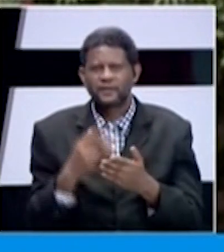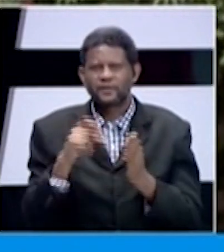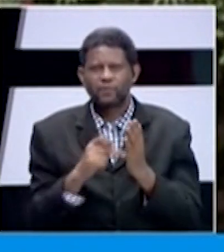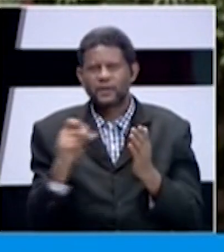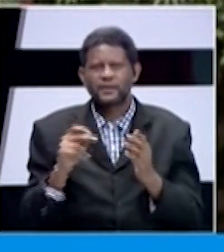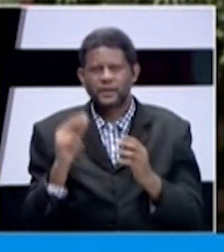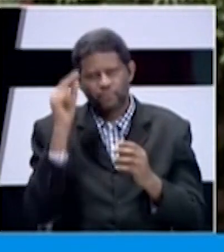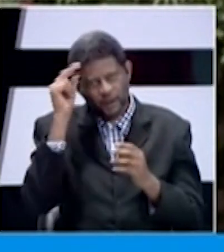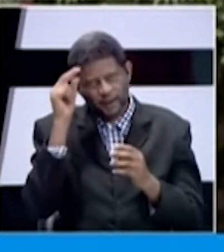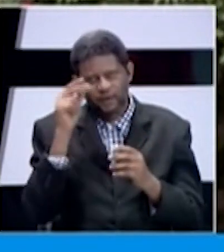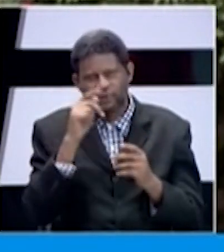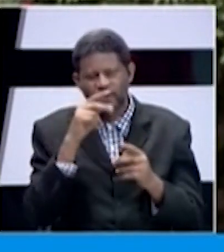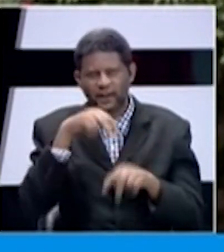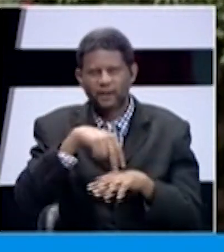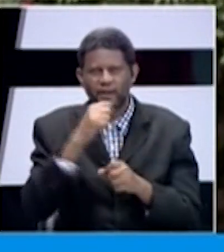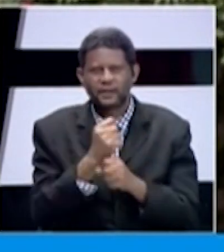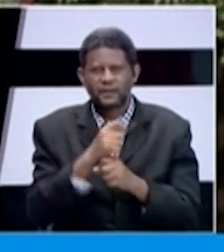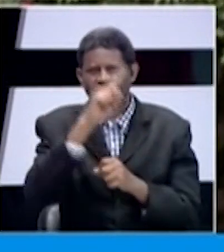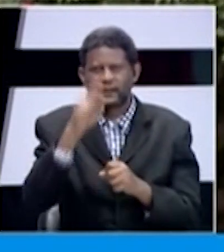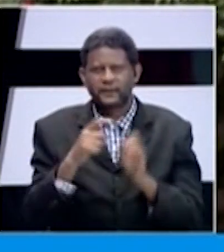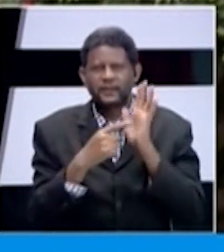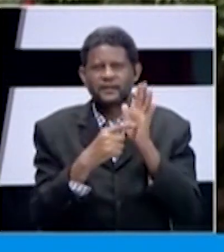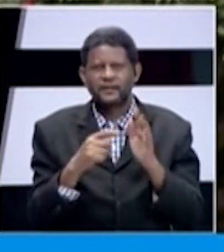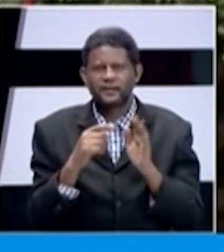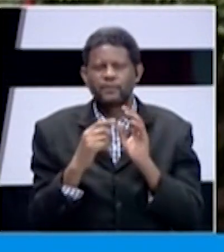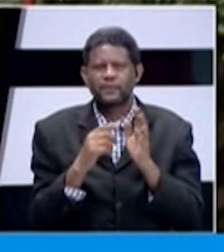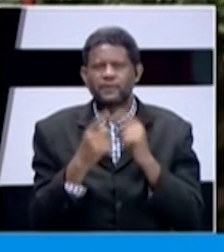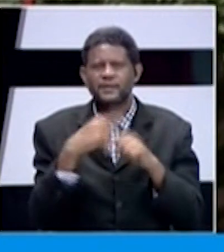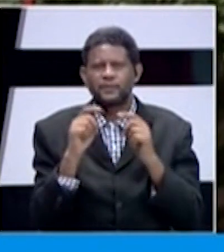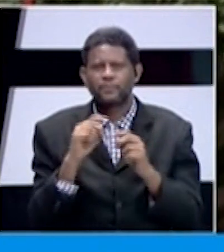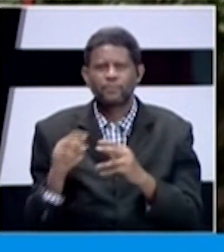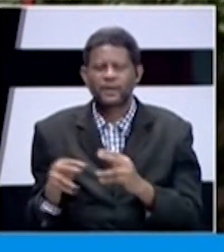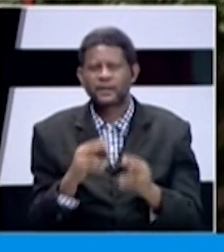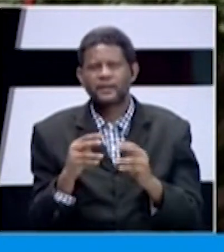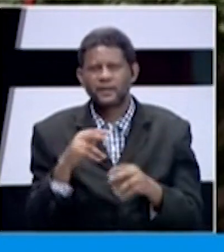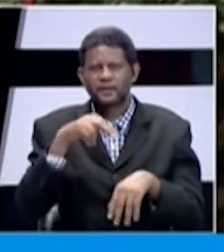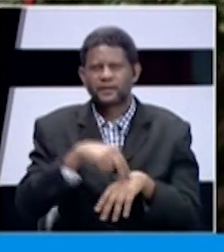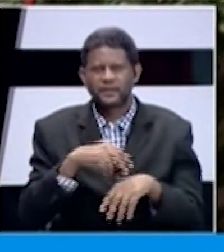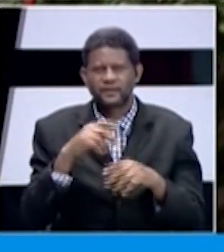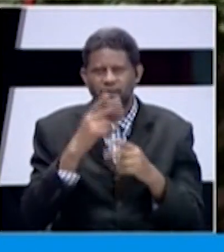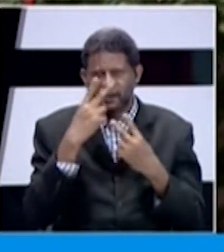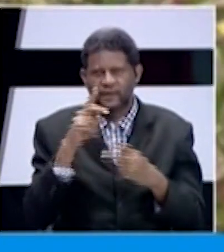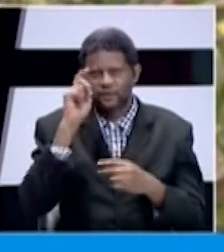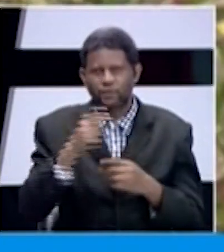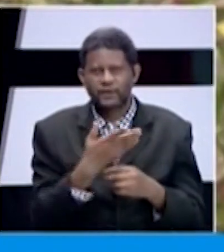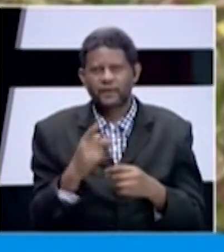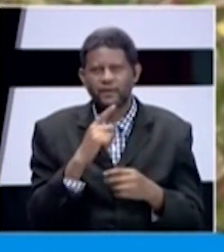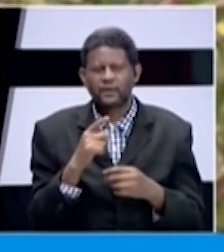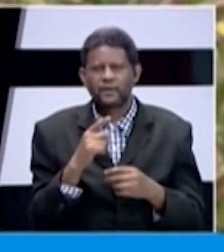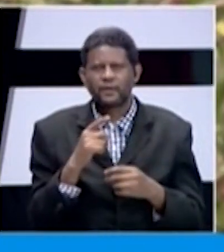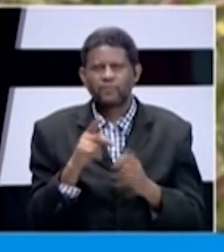ون أفتكر لوا صرار حون تحتات نتن جنس نتن بزنس صوارق ملكعو خد عيش في قاع خفت تشذ جبوا أنا جري ماتيم بالبوليس أي